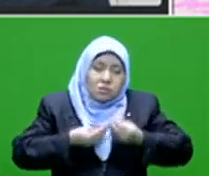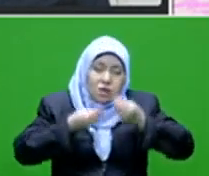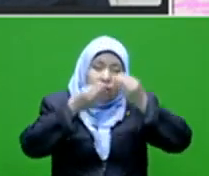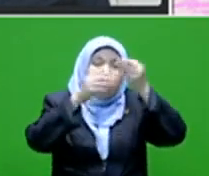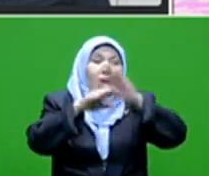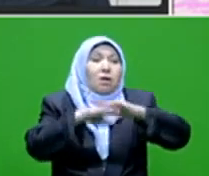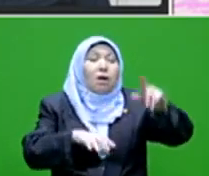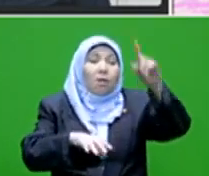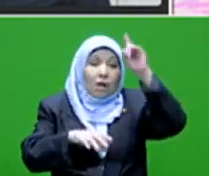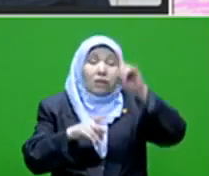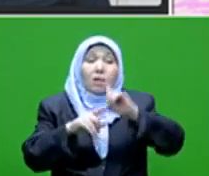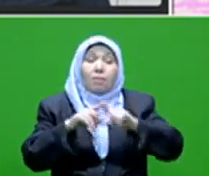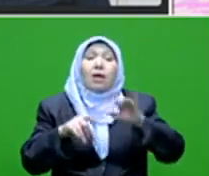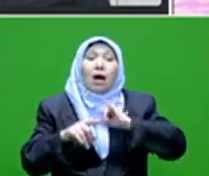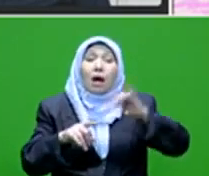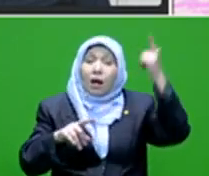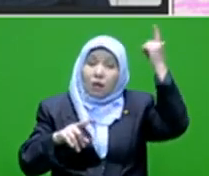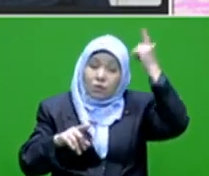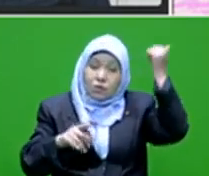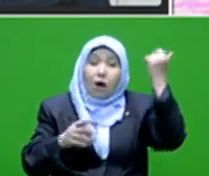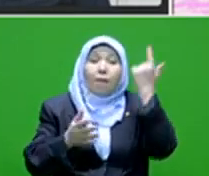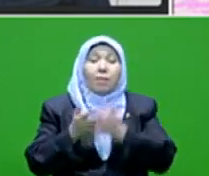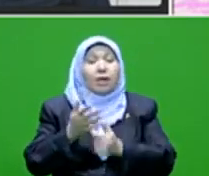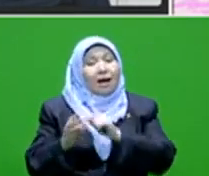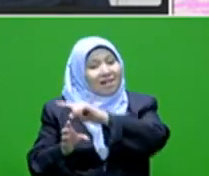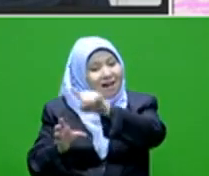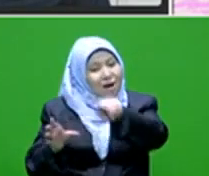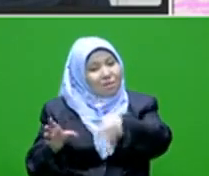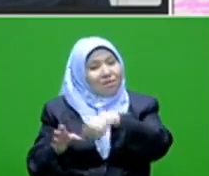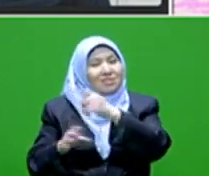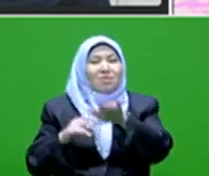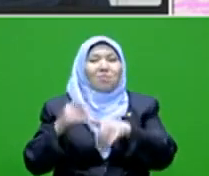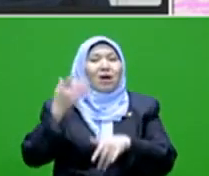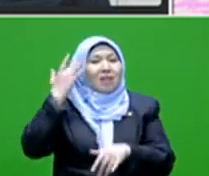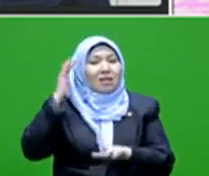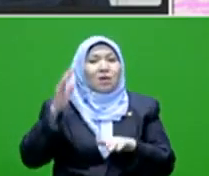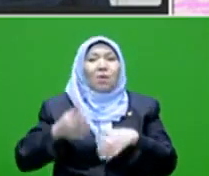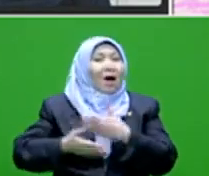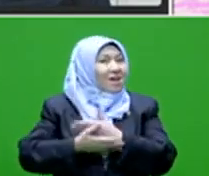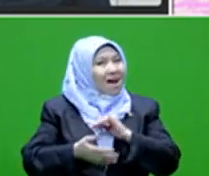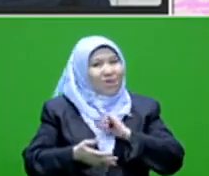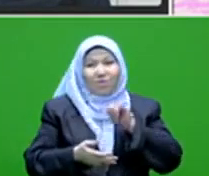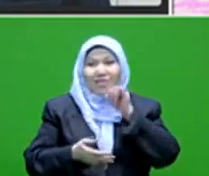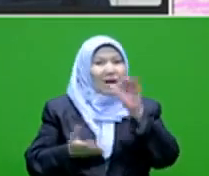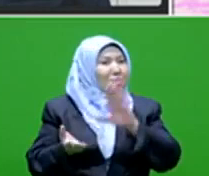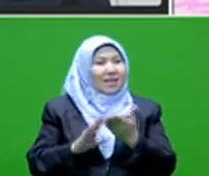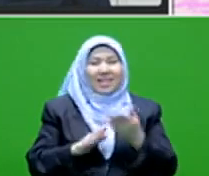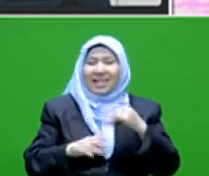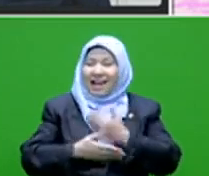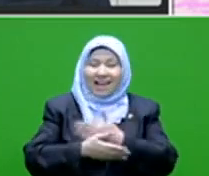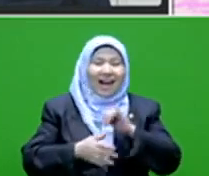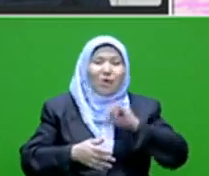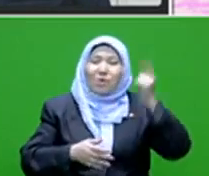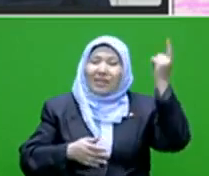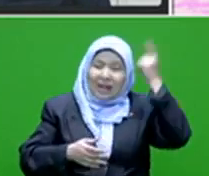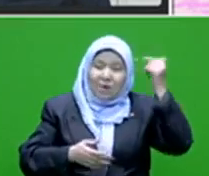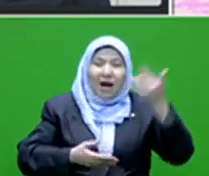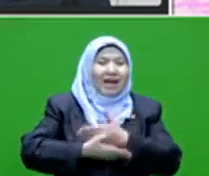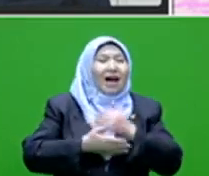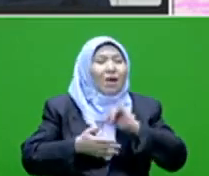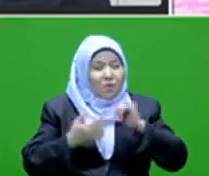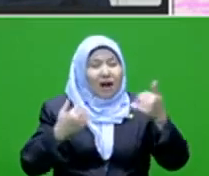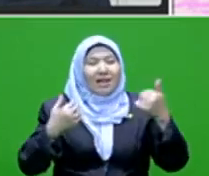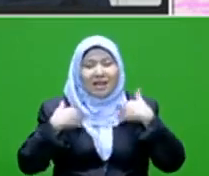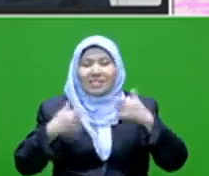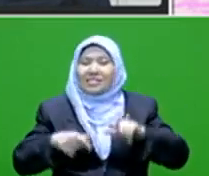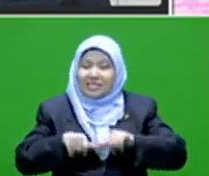pula. Tapi aku tahu benda yang hangpa semua tak tahu. Hak tadi itulah. Anak aku tak mati lagi. Anak aku duduk hidup. Aku tahu anak aku masih duduk ada.